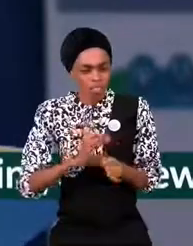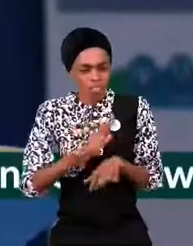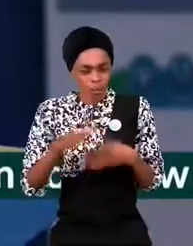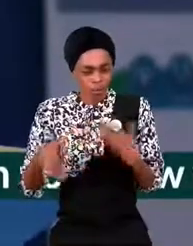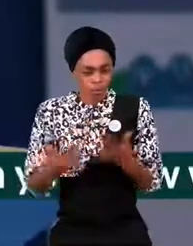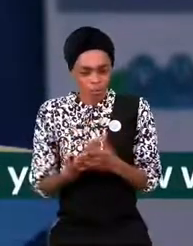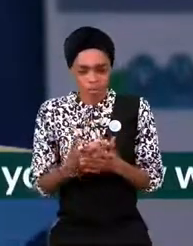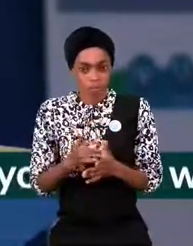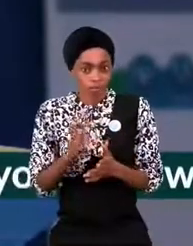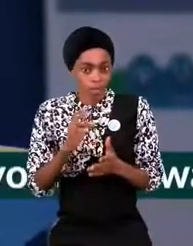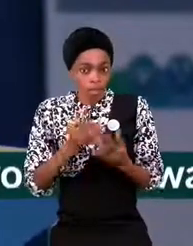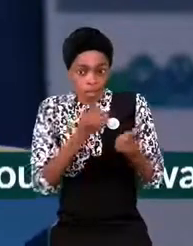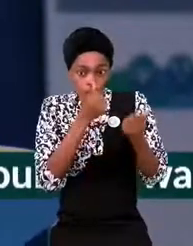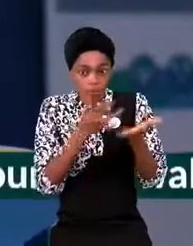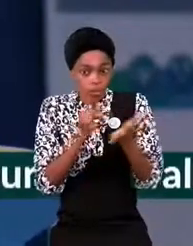levée.